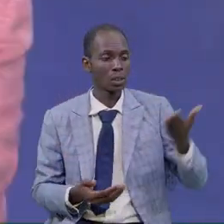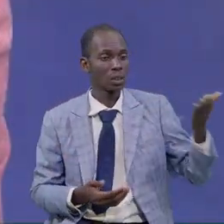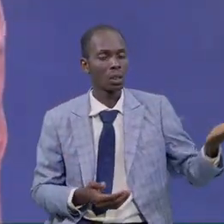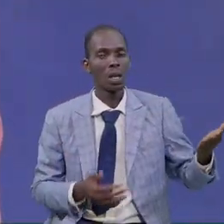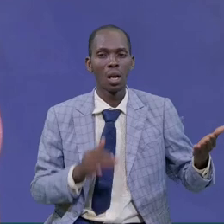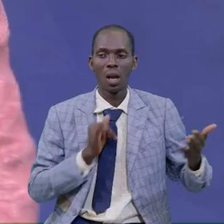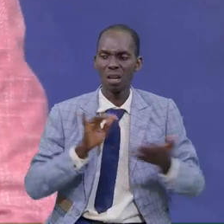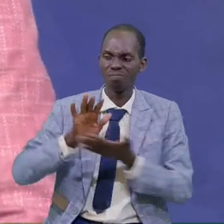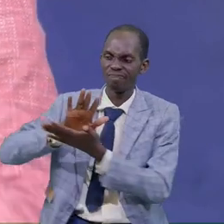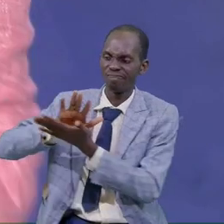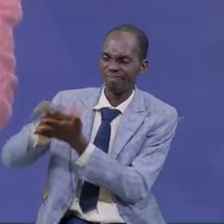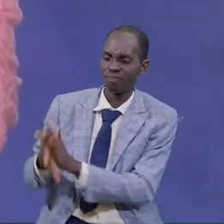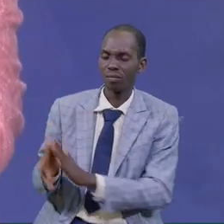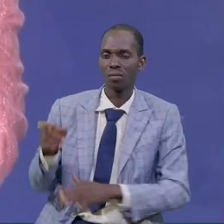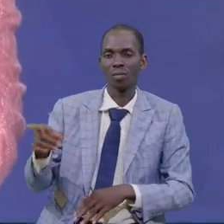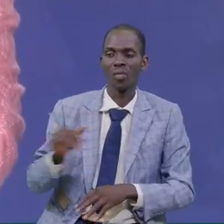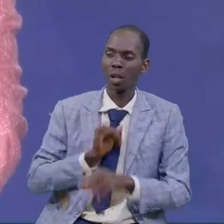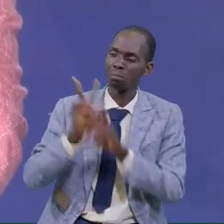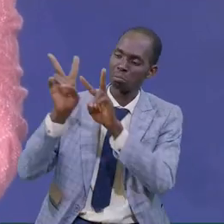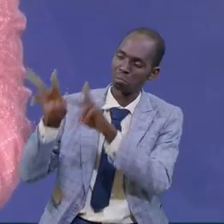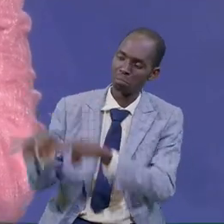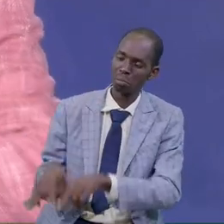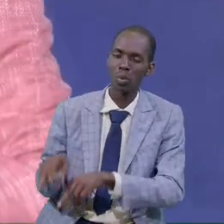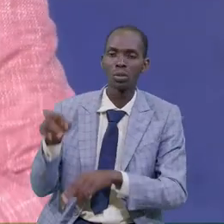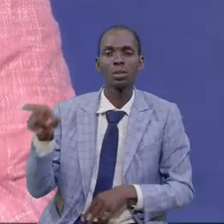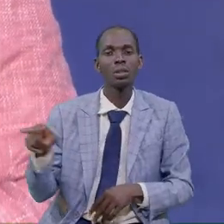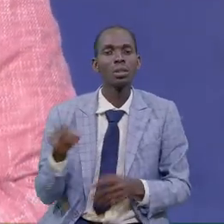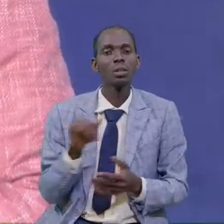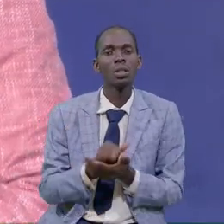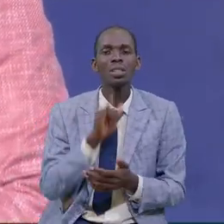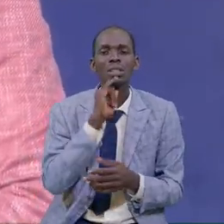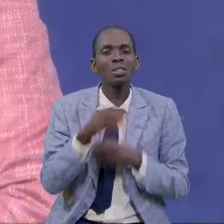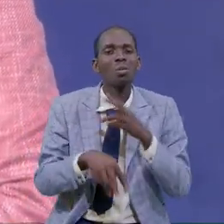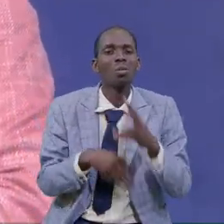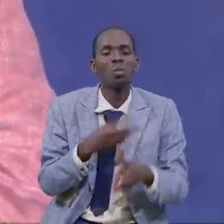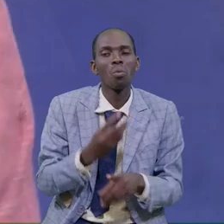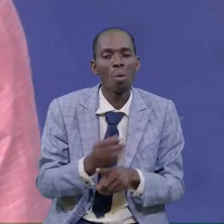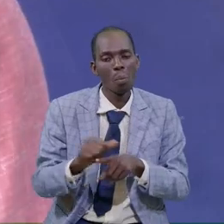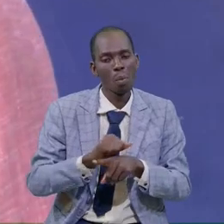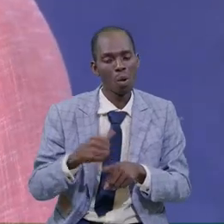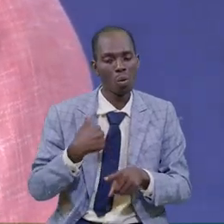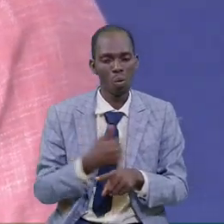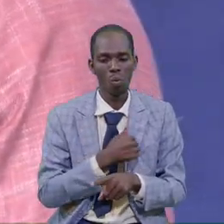je marche dessus, je le minimise. Ça, c'est le monde que nous avons rencontré ici.